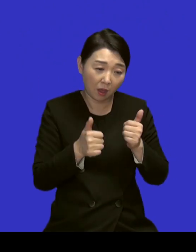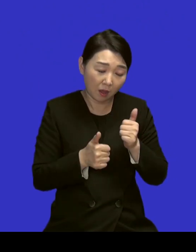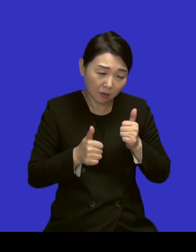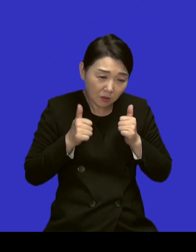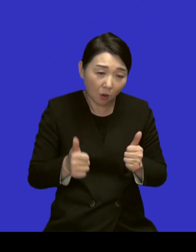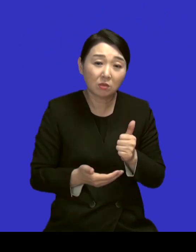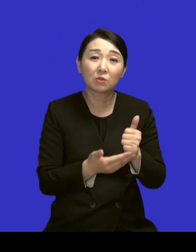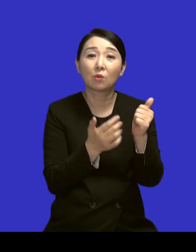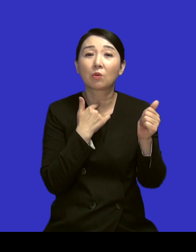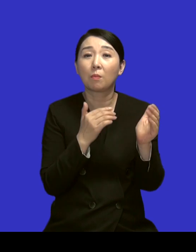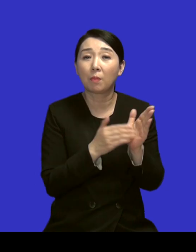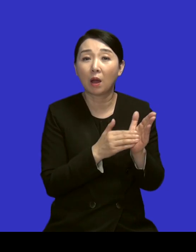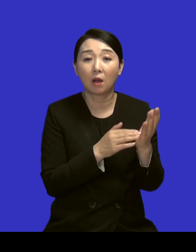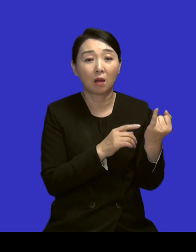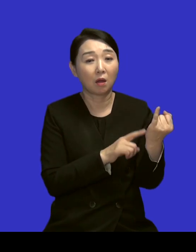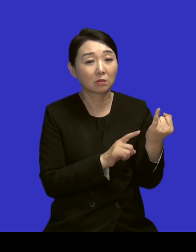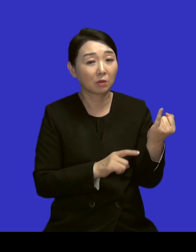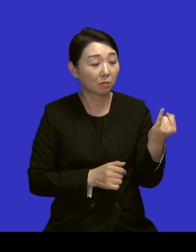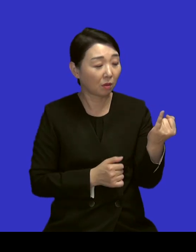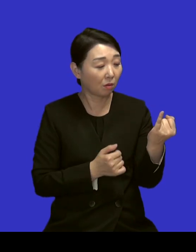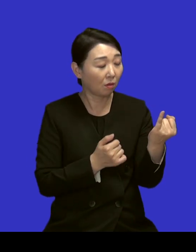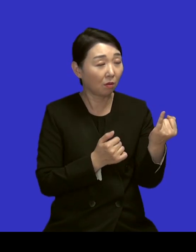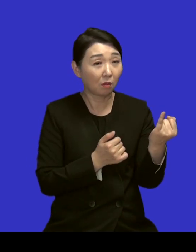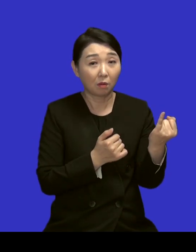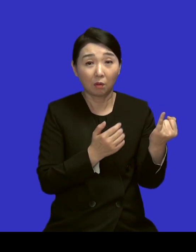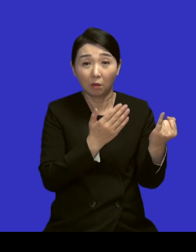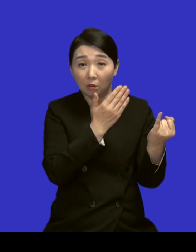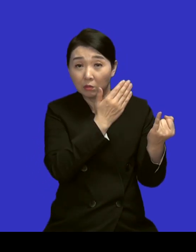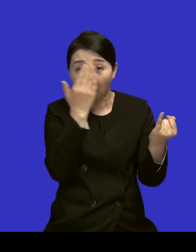아이였는데 이 아이가 청년이 되더니